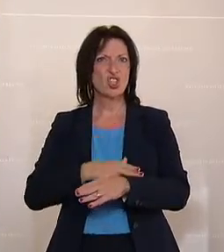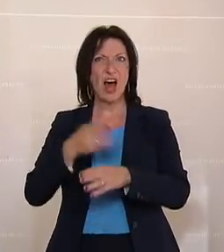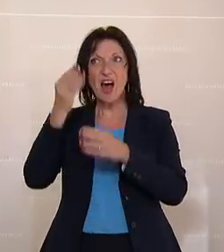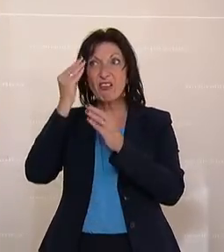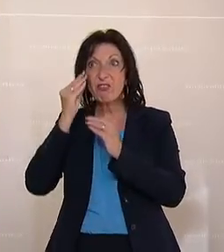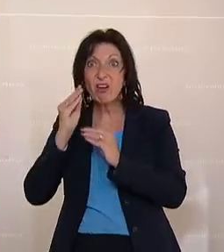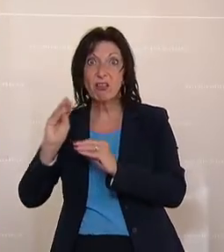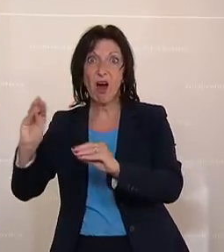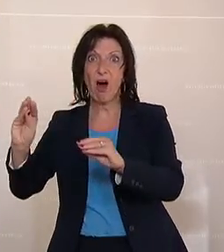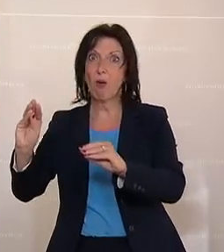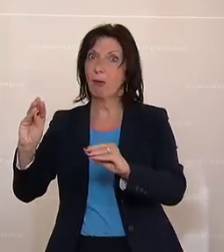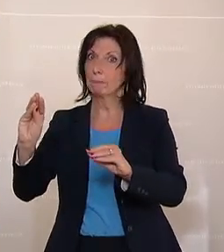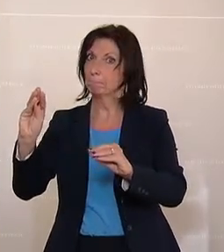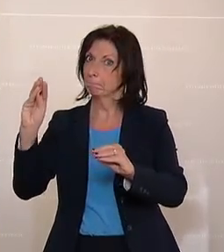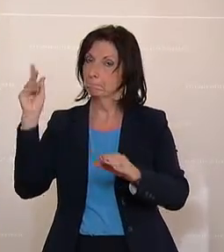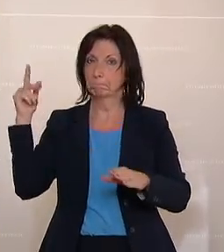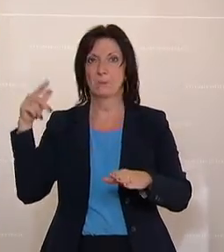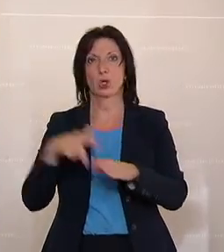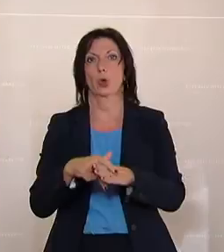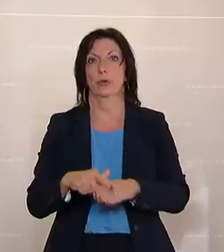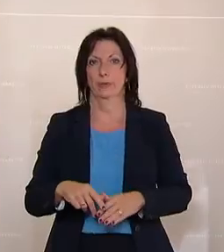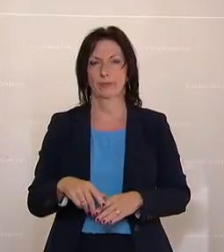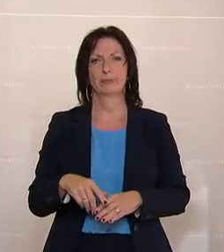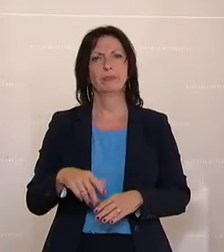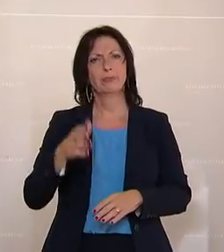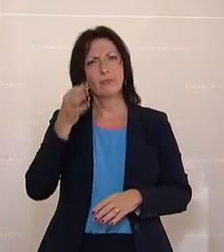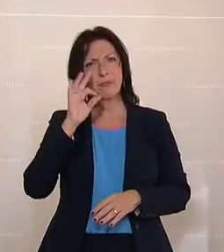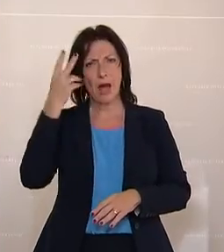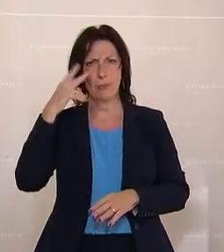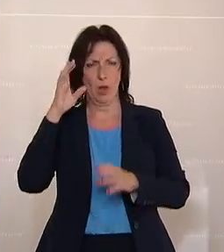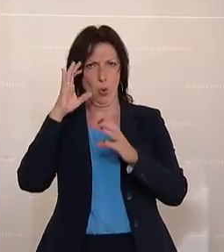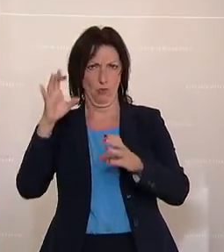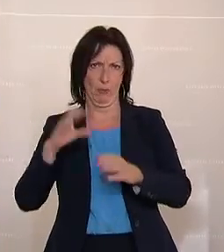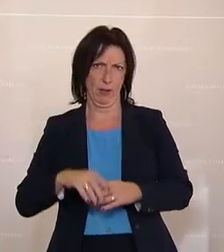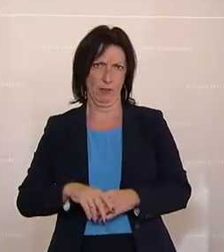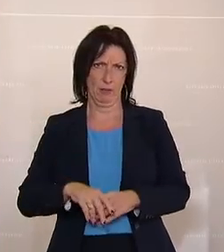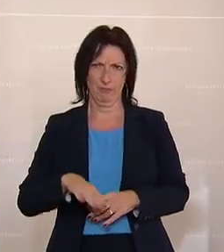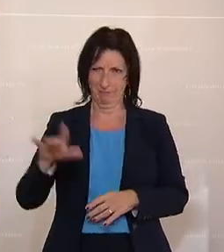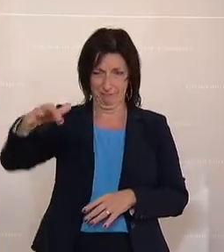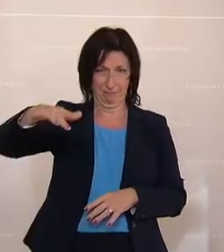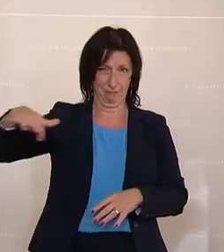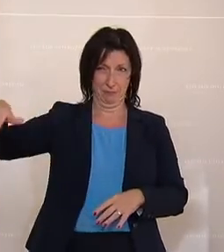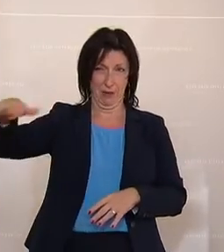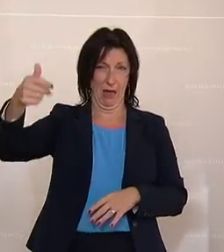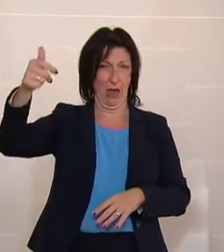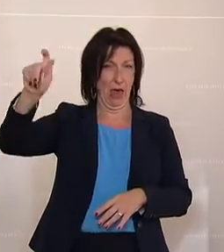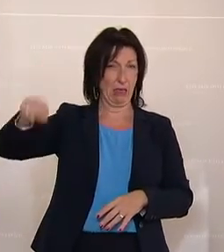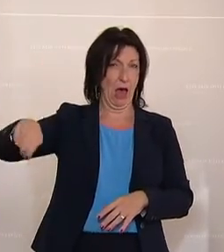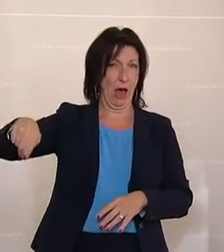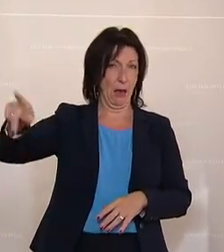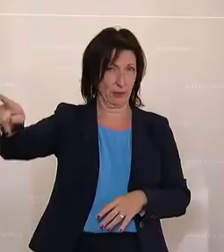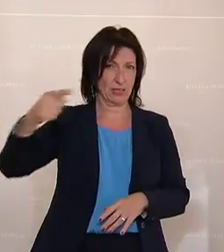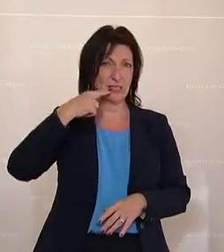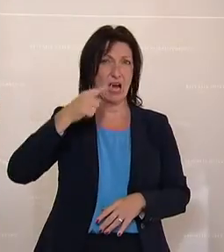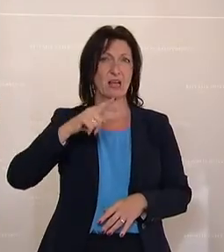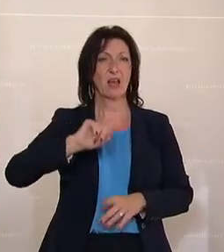wird. Werte Damen und Herren der ÖVP, ein Abgeordneter aus Ihren Reihen hat mir am Dienstag den Spruch, wer andere in